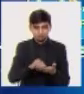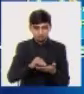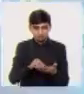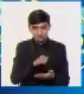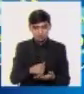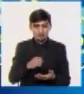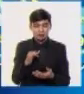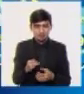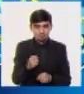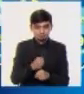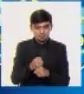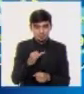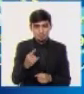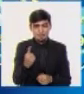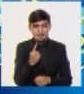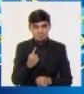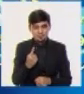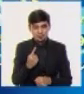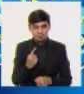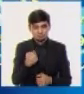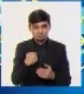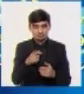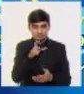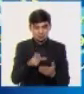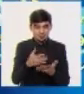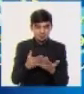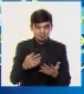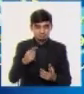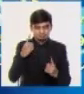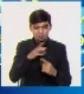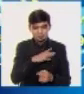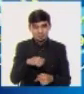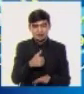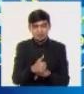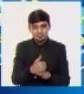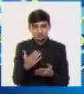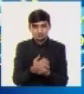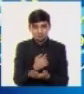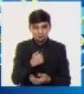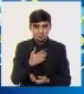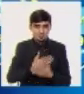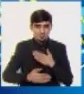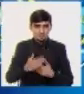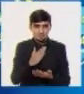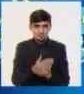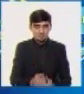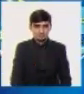Жаздым. Алғашқы шығармаларым осында бас бәйгені алып отырғанда мен ерекше қуанамын.